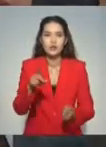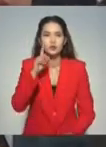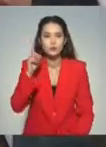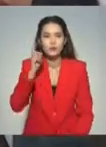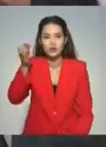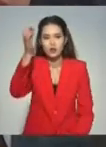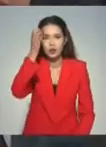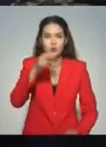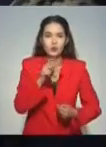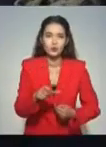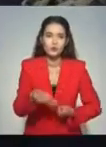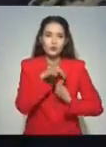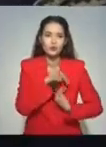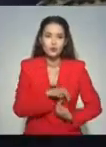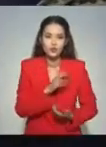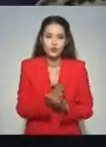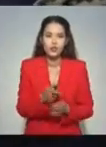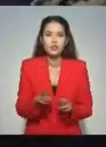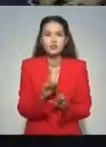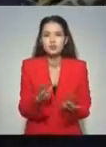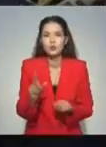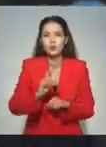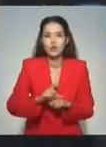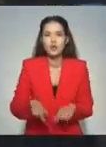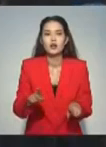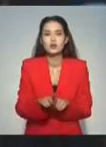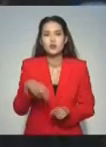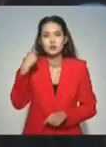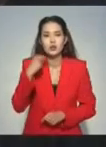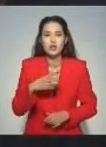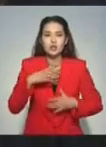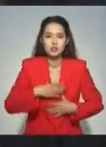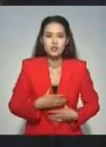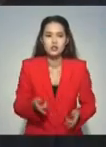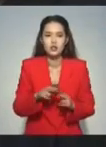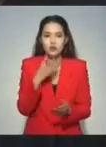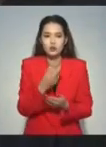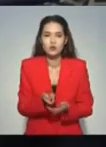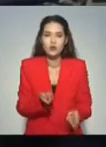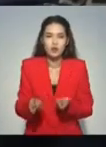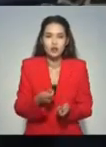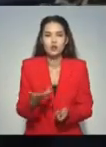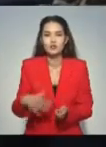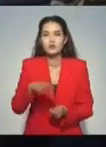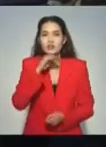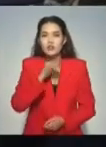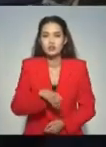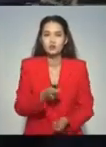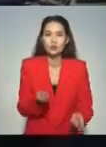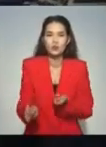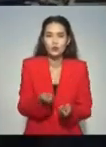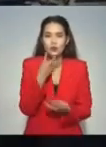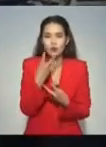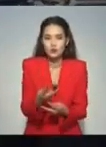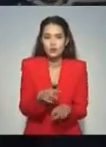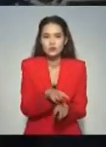и людей труда. И это не просто слова. Президентский молодежный кадровый резерв дает свои плоды, воспитывая талантливых руководителей со